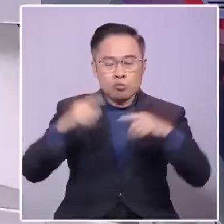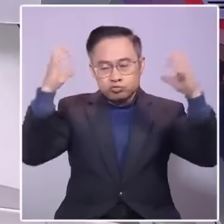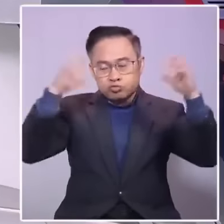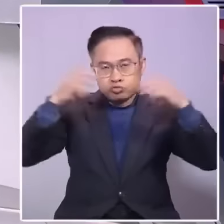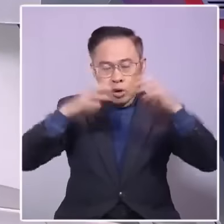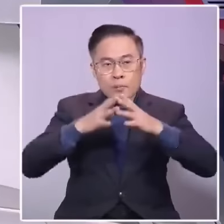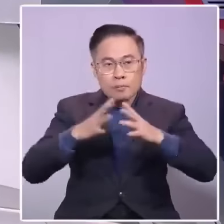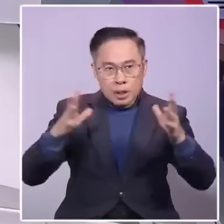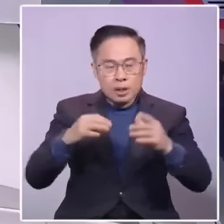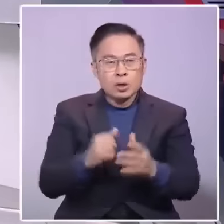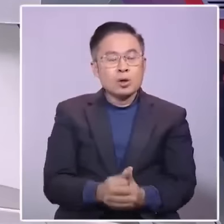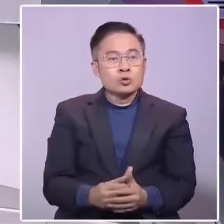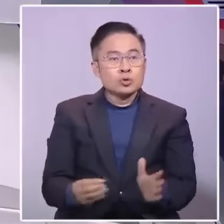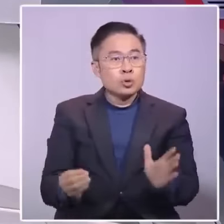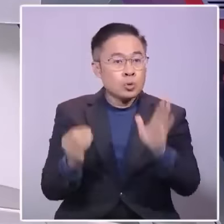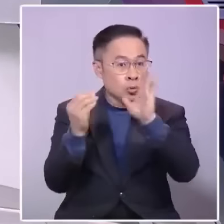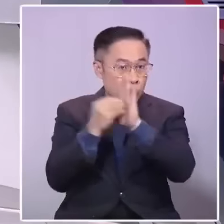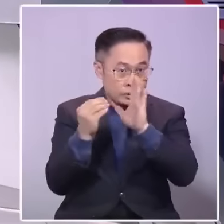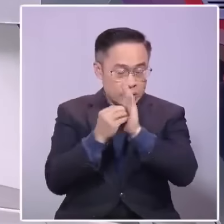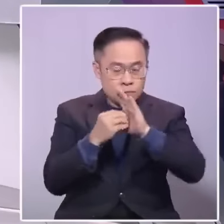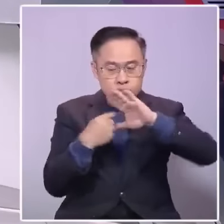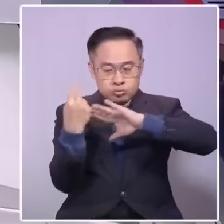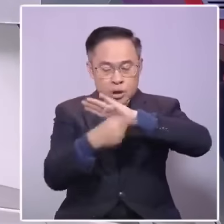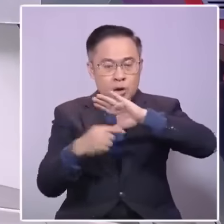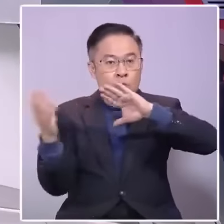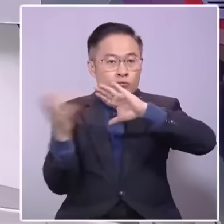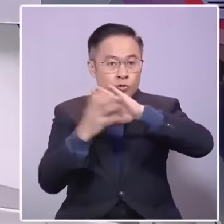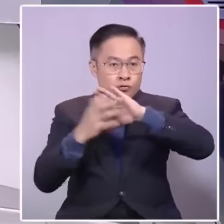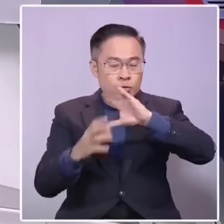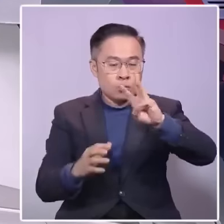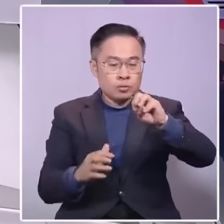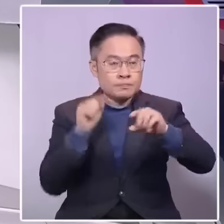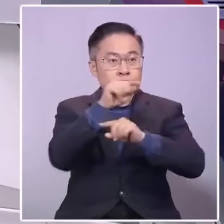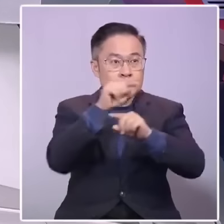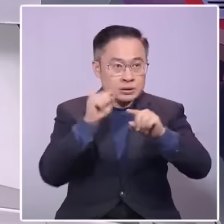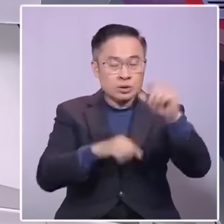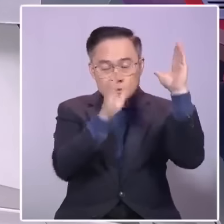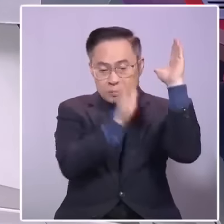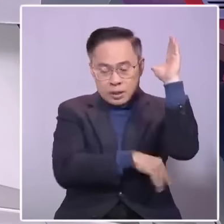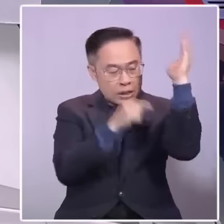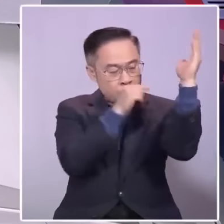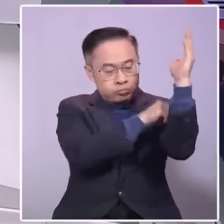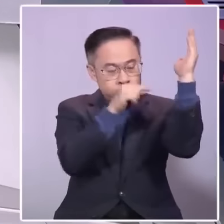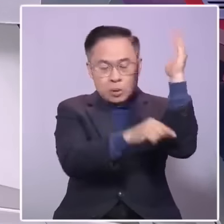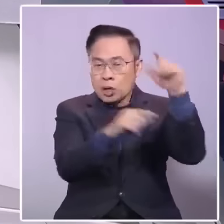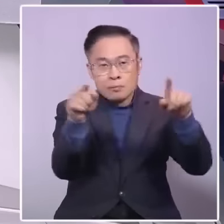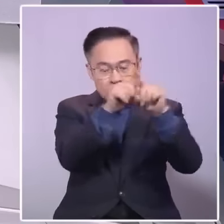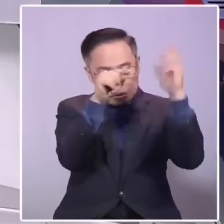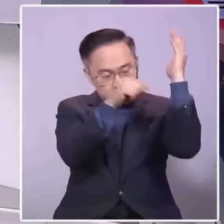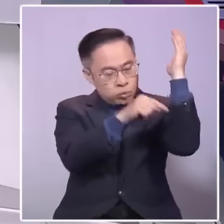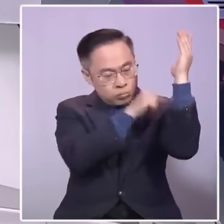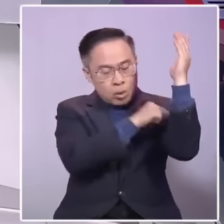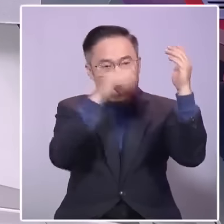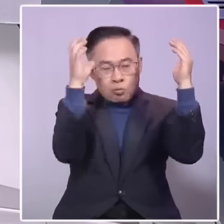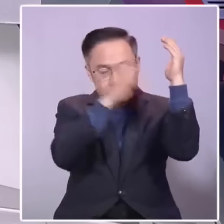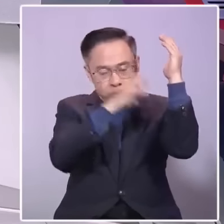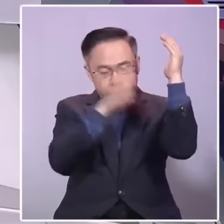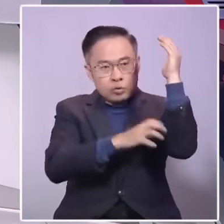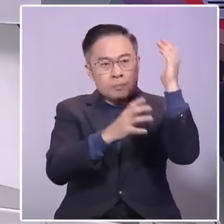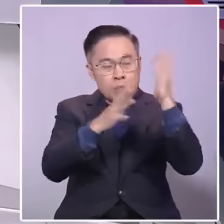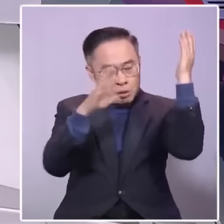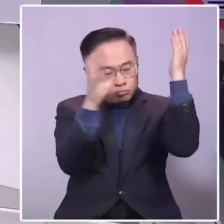นื่องส่วนในกรุงเทพมหานครประมาณ160ของพื้นที่นะคะ ใช่โดยเฉพาะภาคใต้นะครับทั้งฝั่งอันดามันแล้วก็ฝั่งอ่าวไทยจะมีฝนตกหนัก